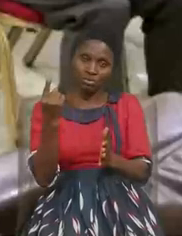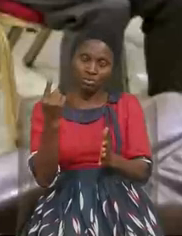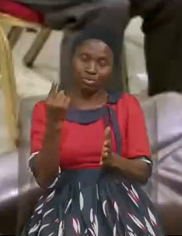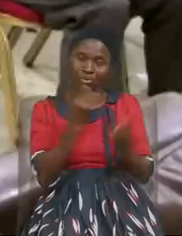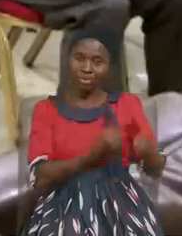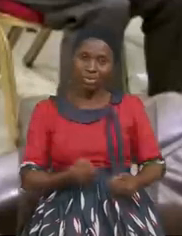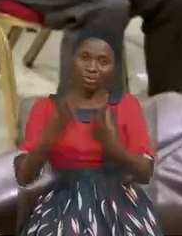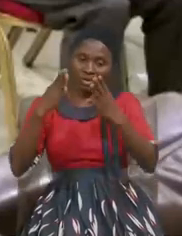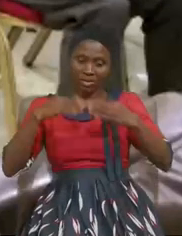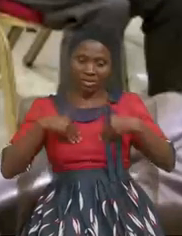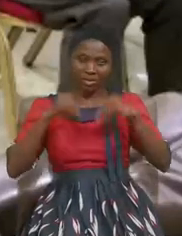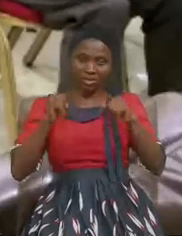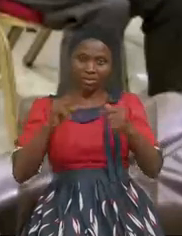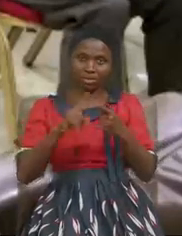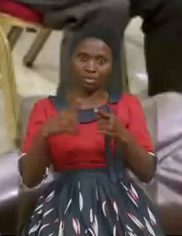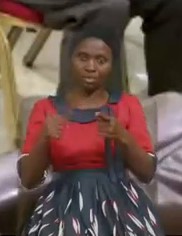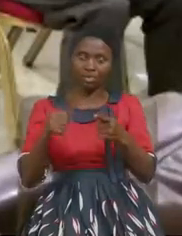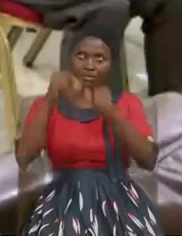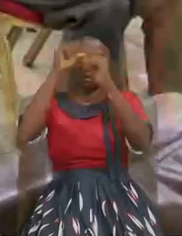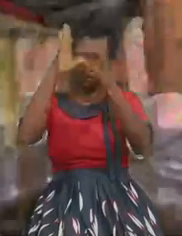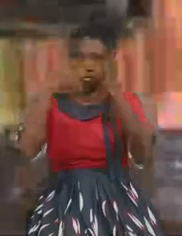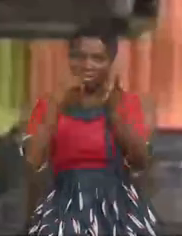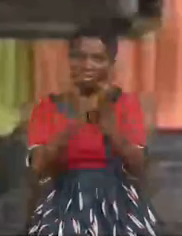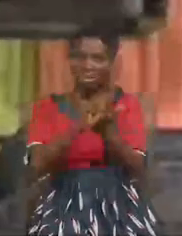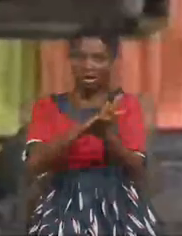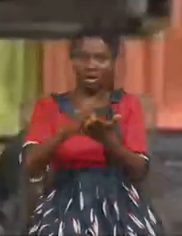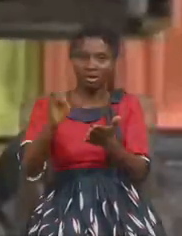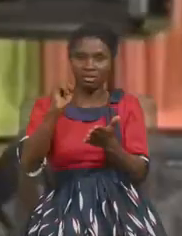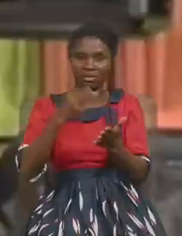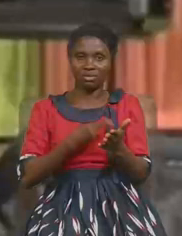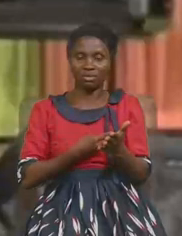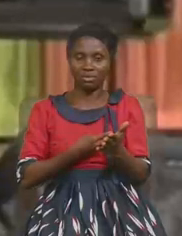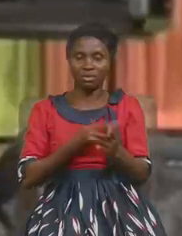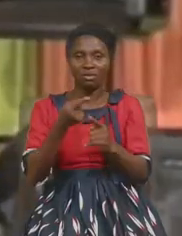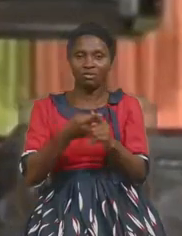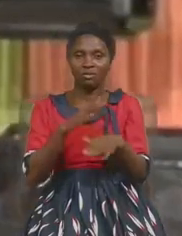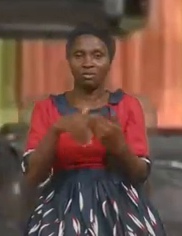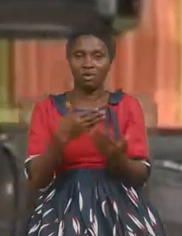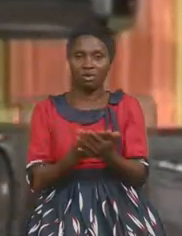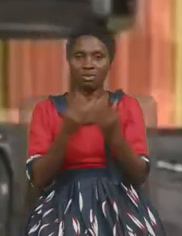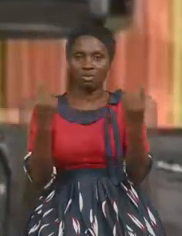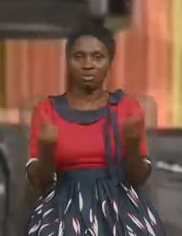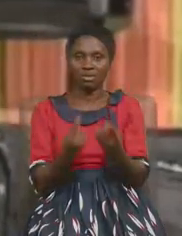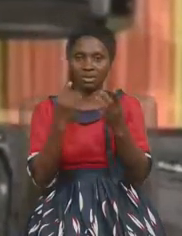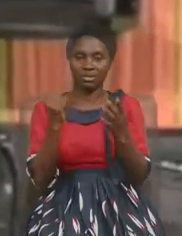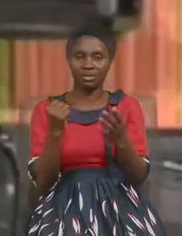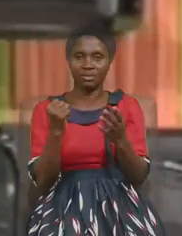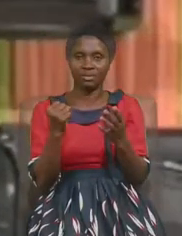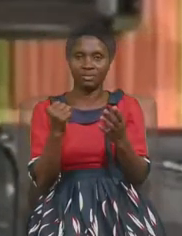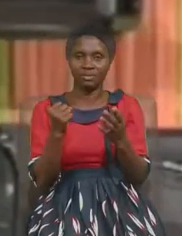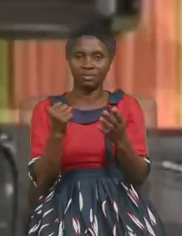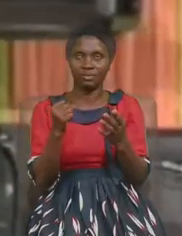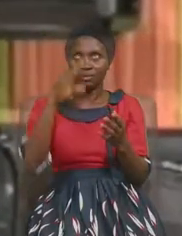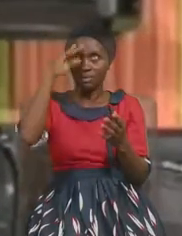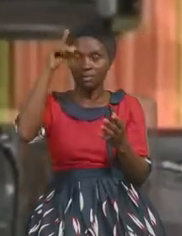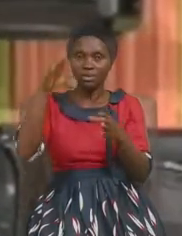Père. Il nous purifie de tout péché. Il nous accorde le